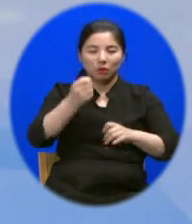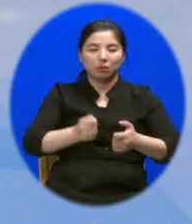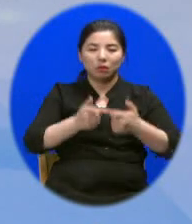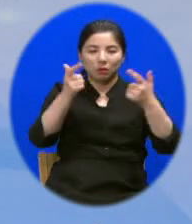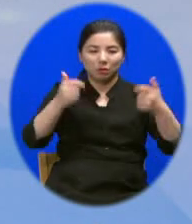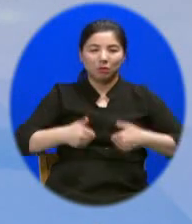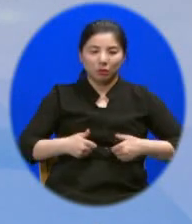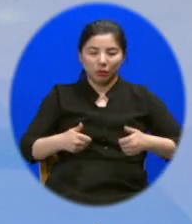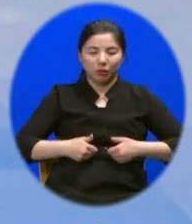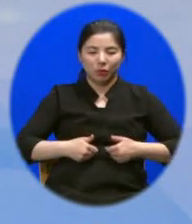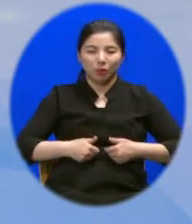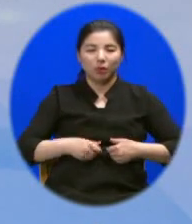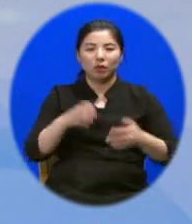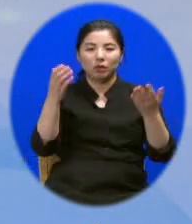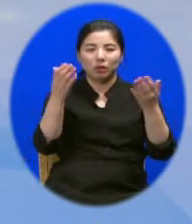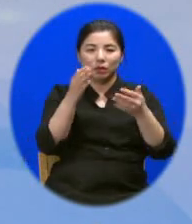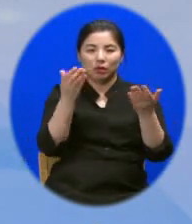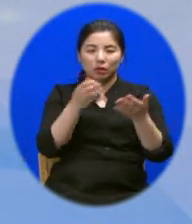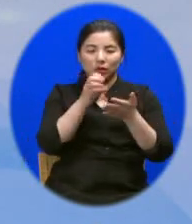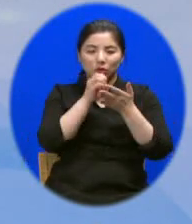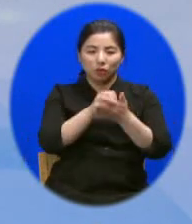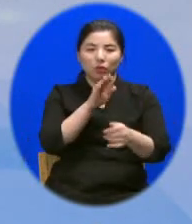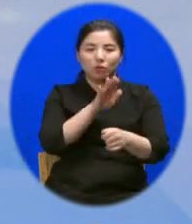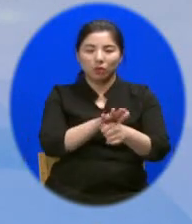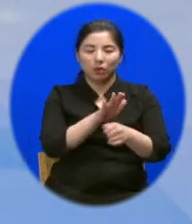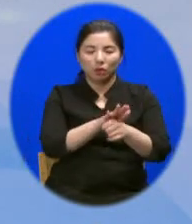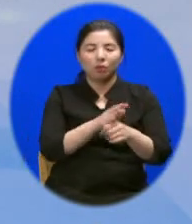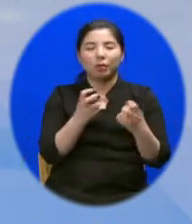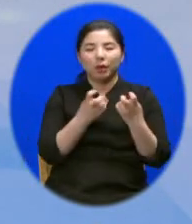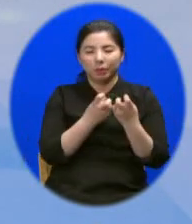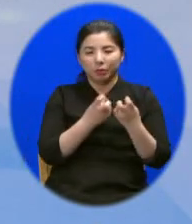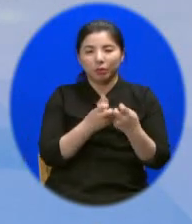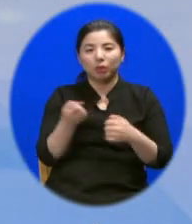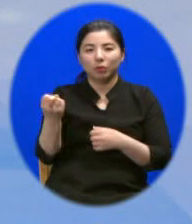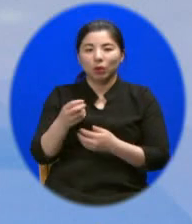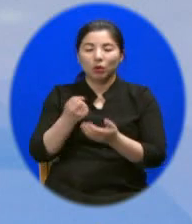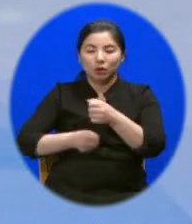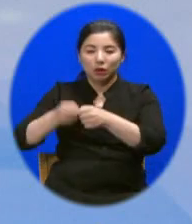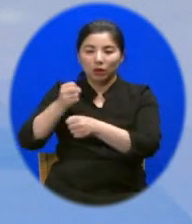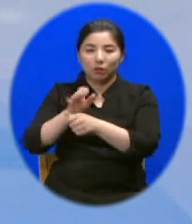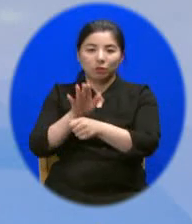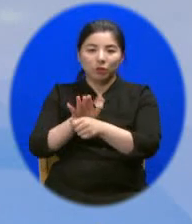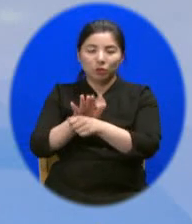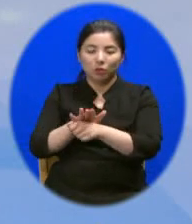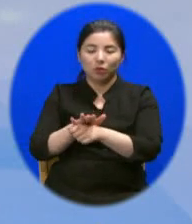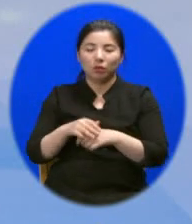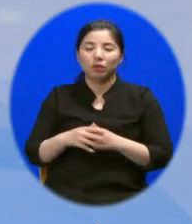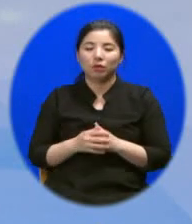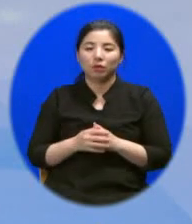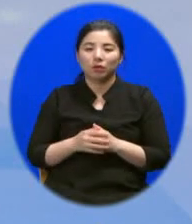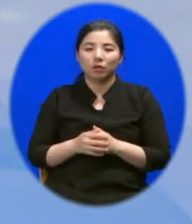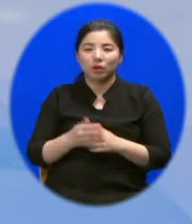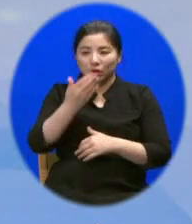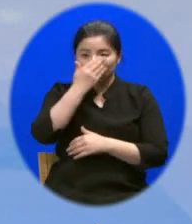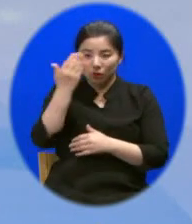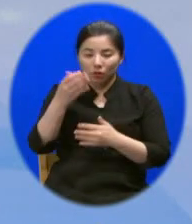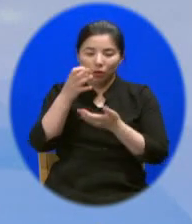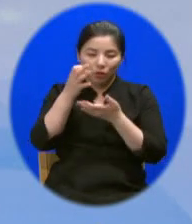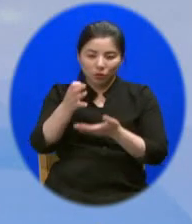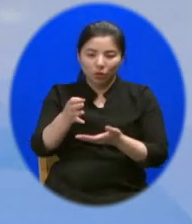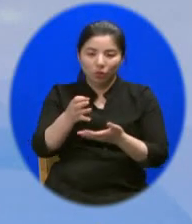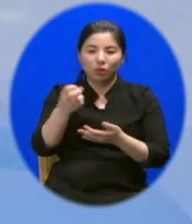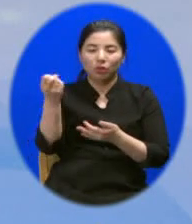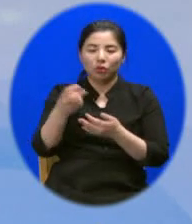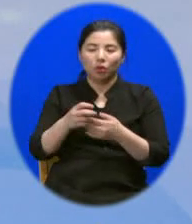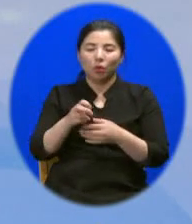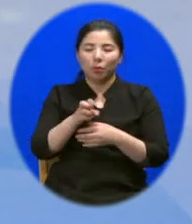하는 부분이 취업지원 대책의 일환으로 볼 수 있고요 창업지원 대책으로는 마찬가지로 총 의 경우 자금이 라든지